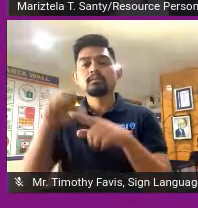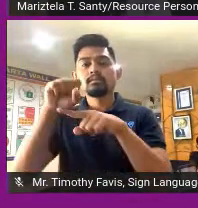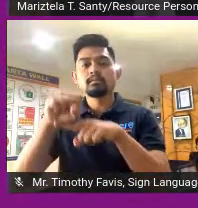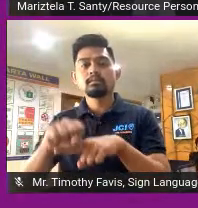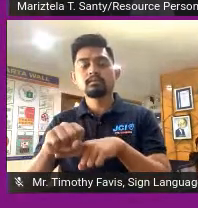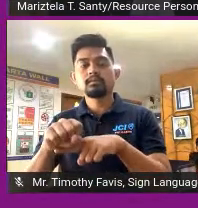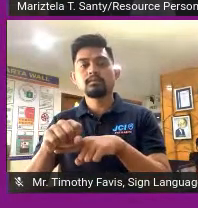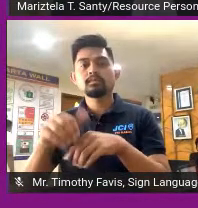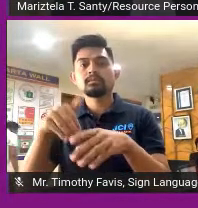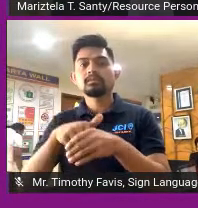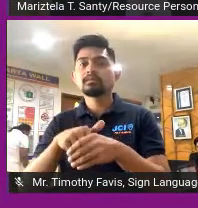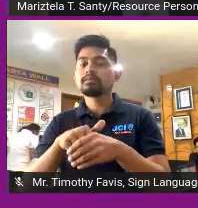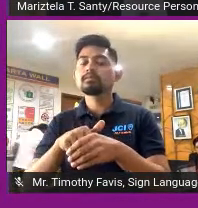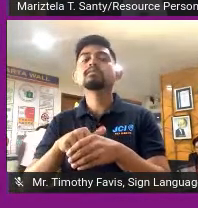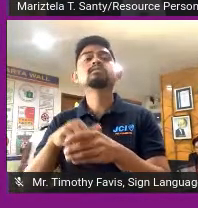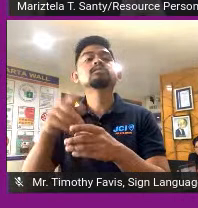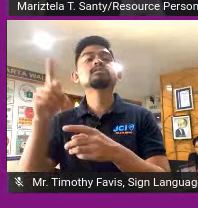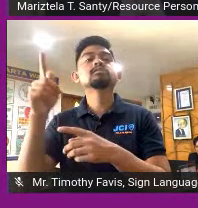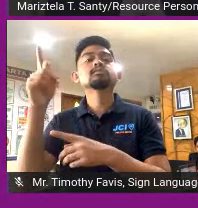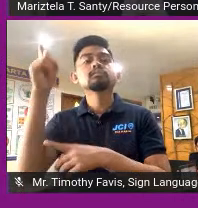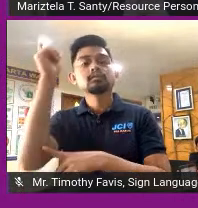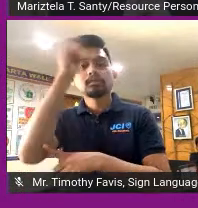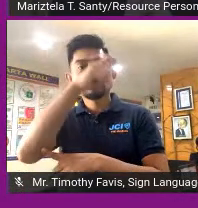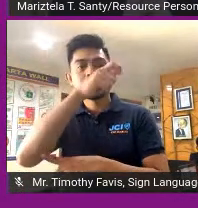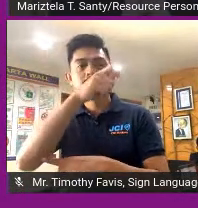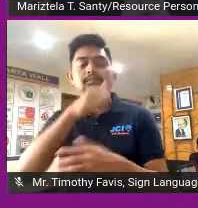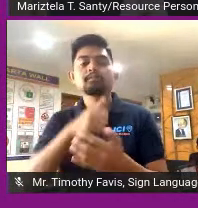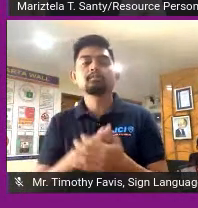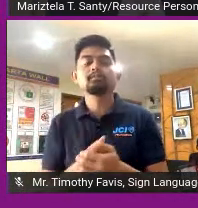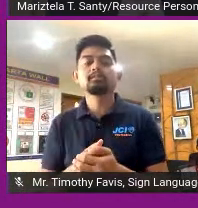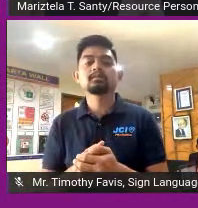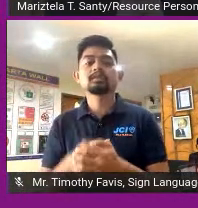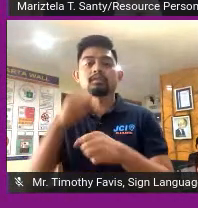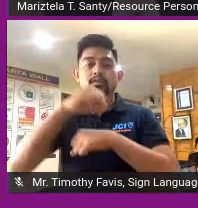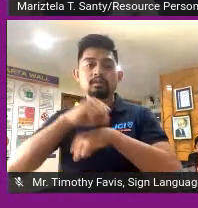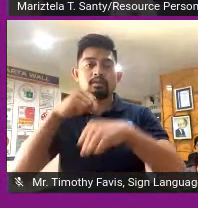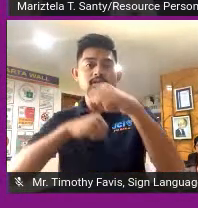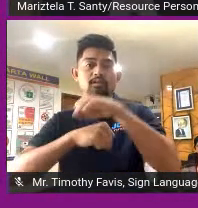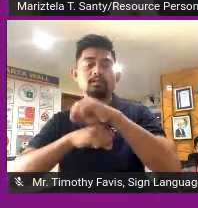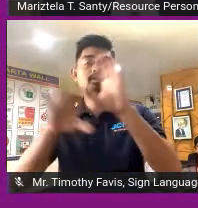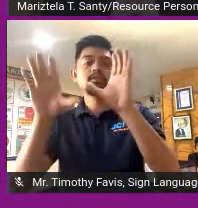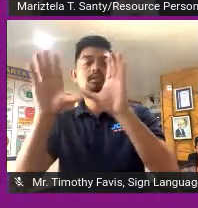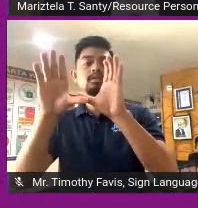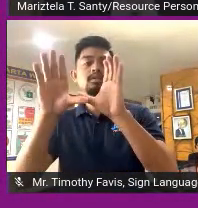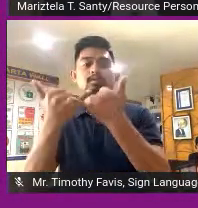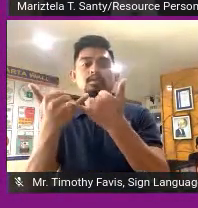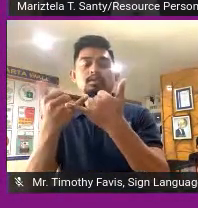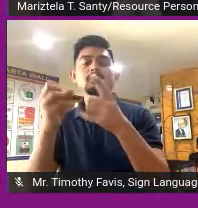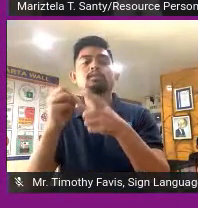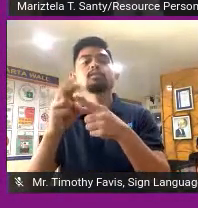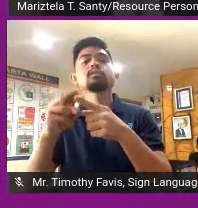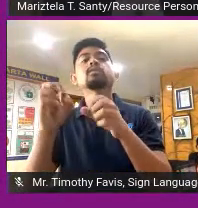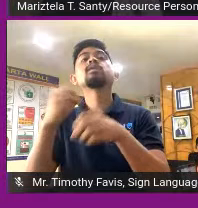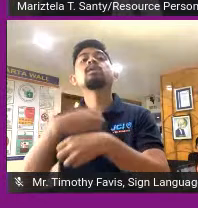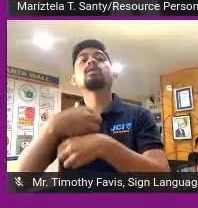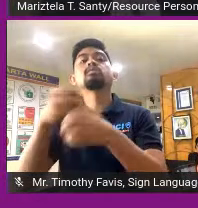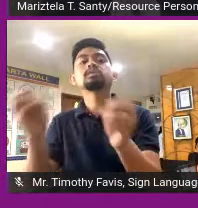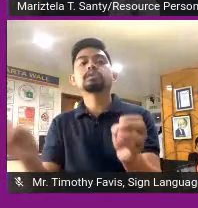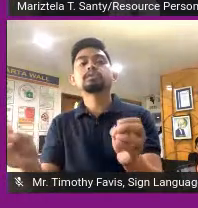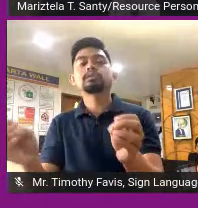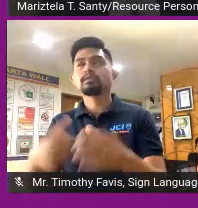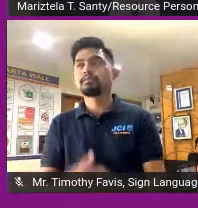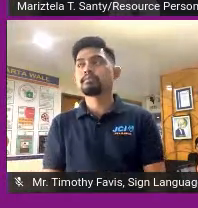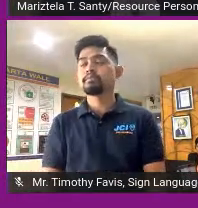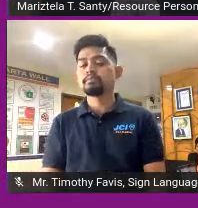sitwasyon in terms of economic structure ng iyong community or ng iyong offices.